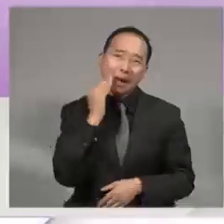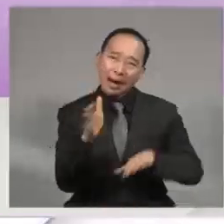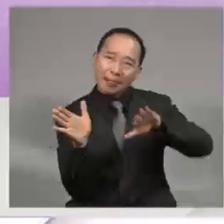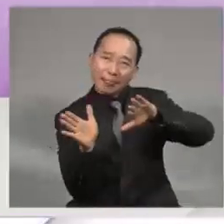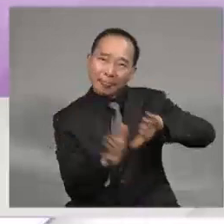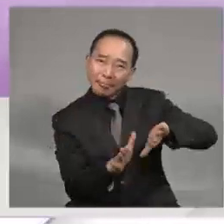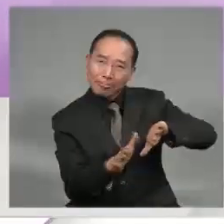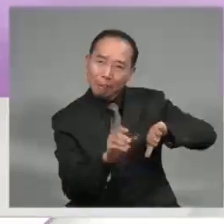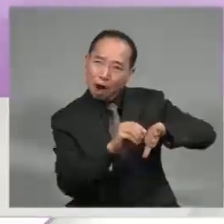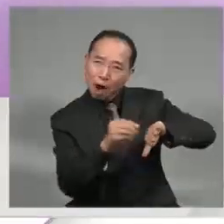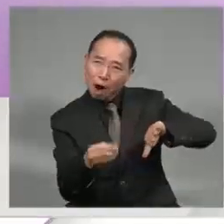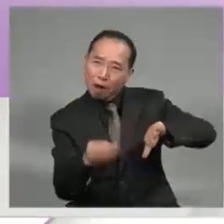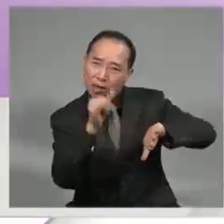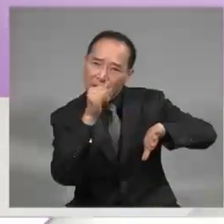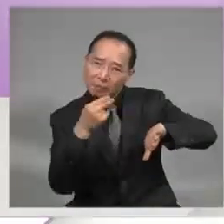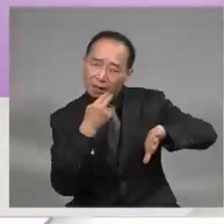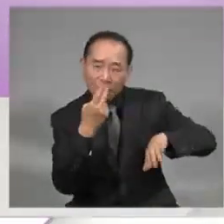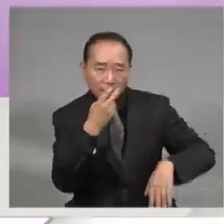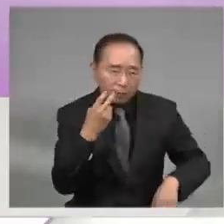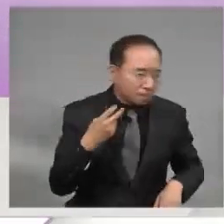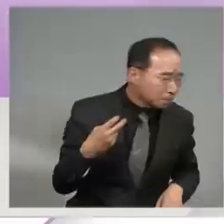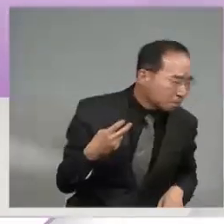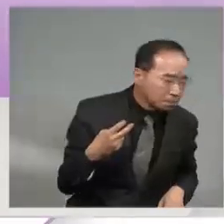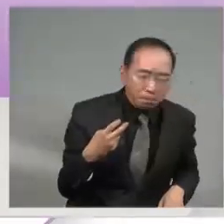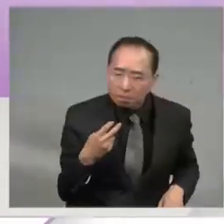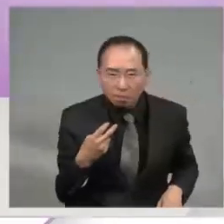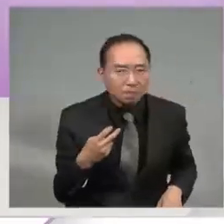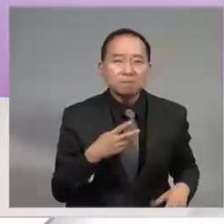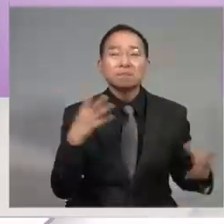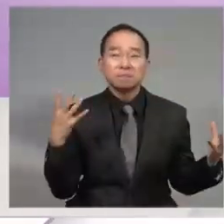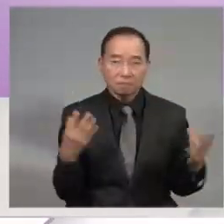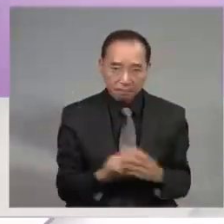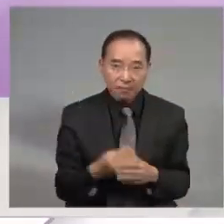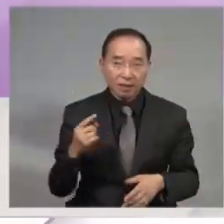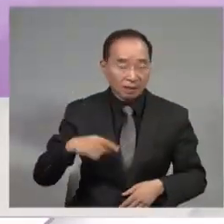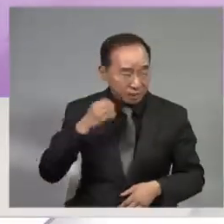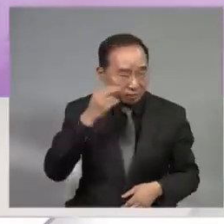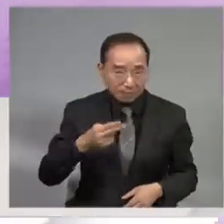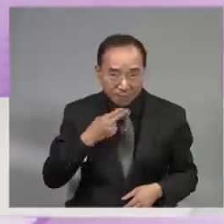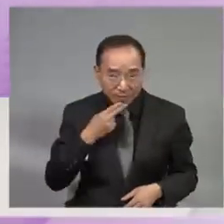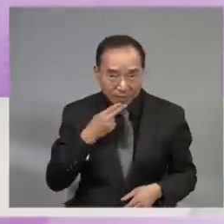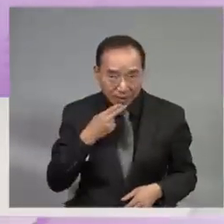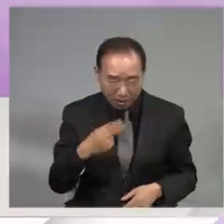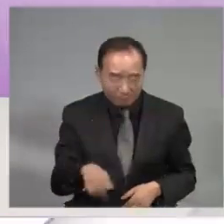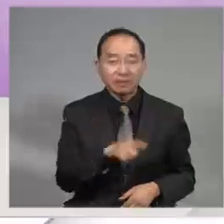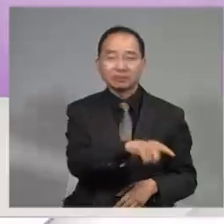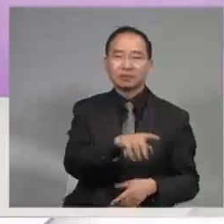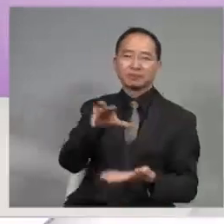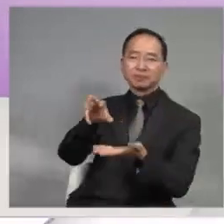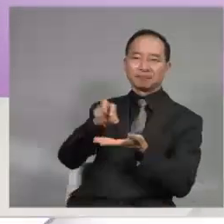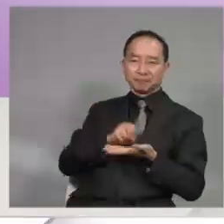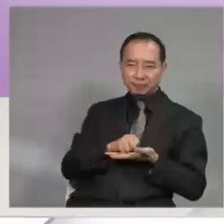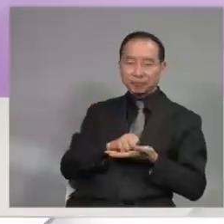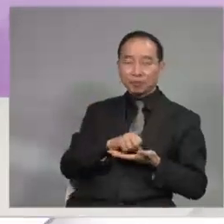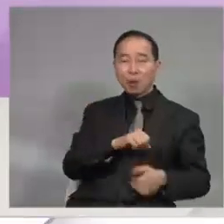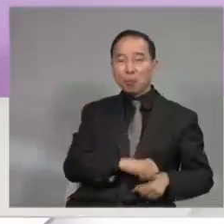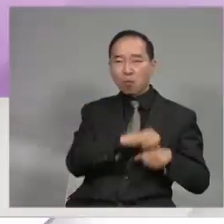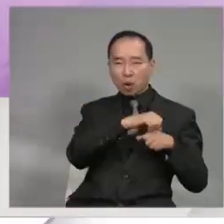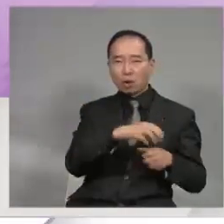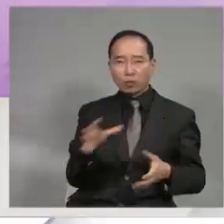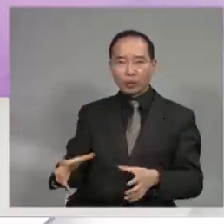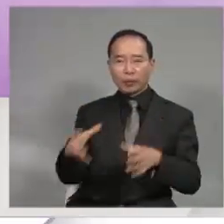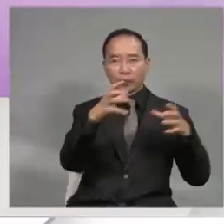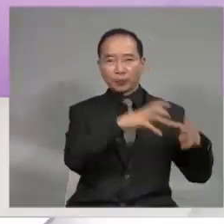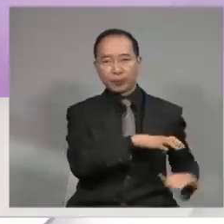있는지 봉인 상태들을 확인을 한번 하고요. 그리고 나서 이제 아무 이상이 없으면 접수를 하고 보관 장소에 적치를 하게